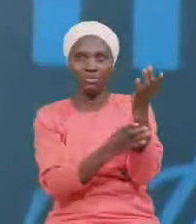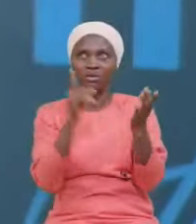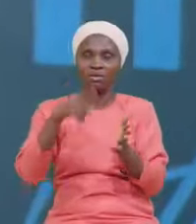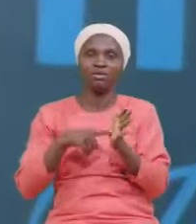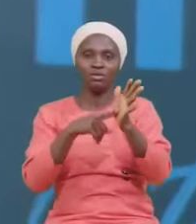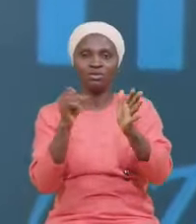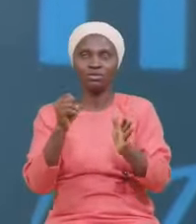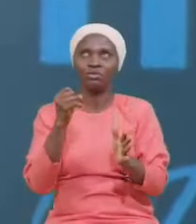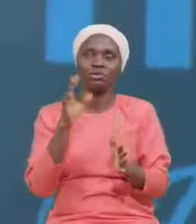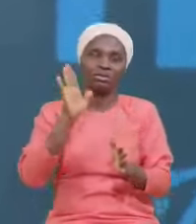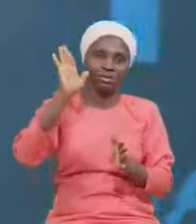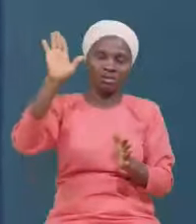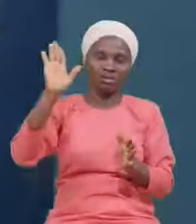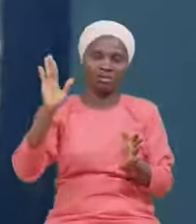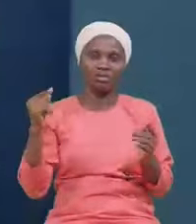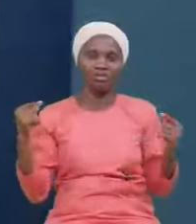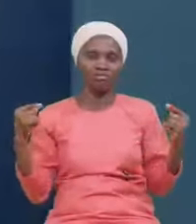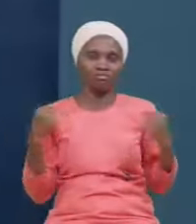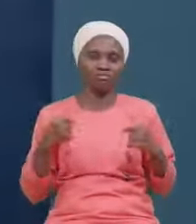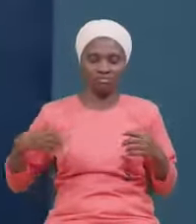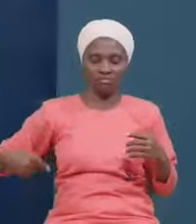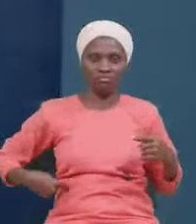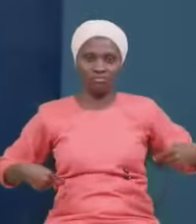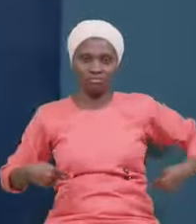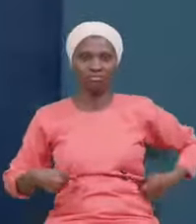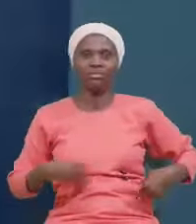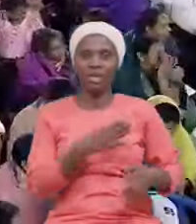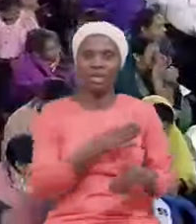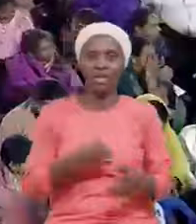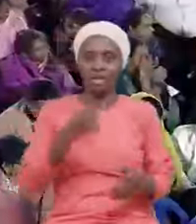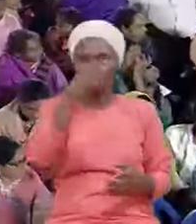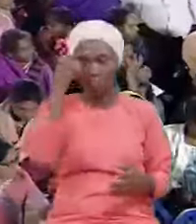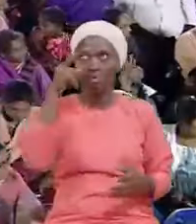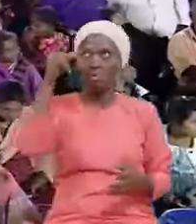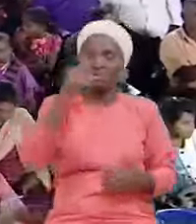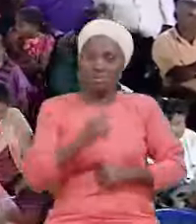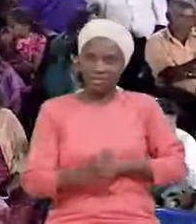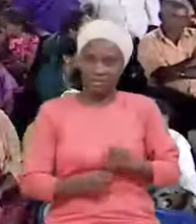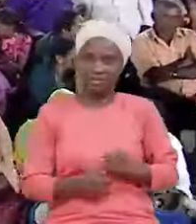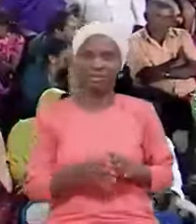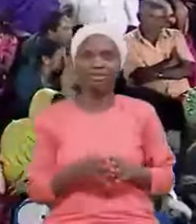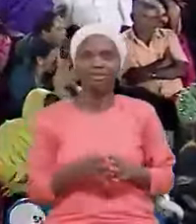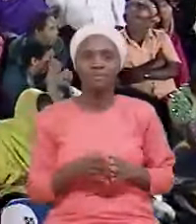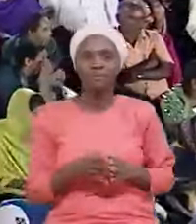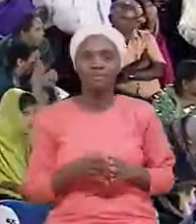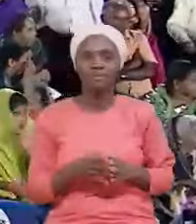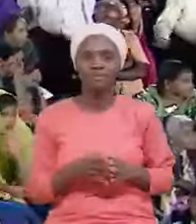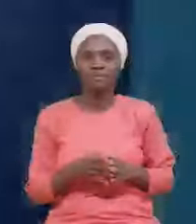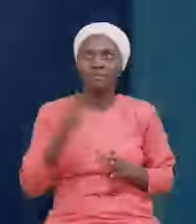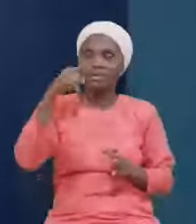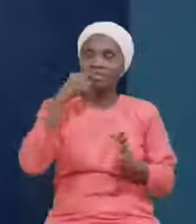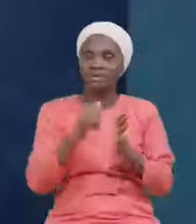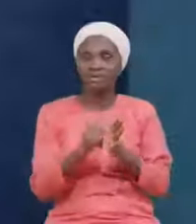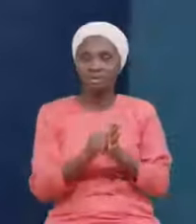riven side. ఆయన తన ప్రక్క గాయాన్ని చూపించాడు. And because he suffered. ఆయన శ్రమ పడ్డాడు గనుక. He says we